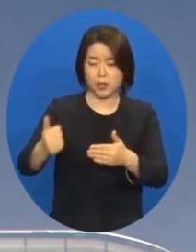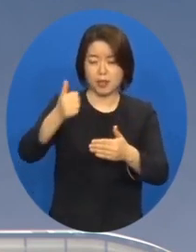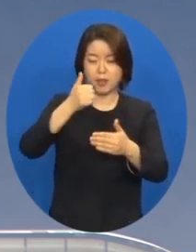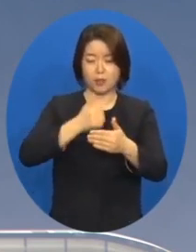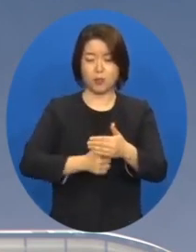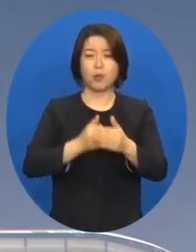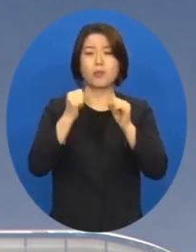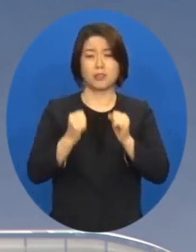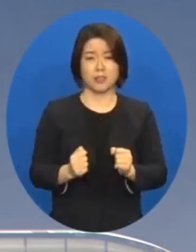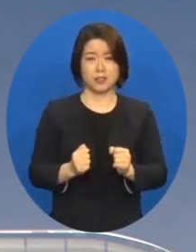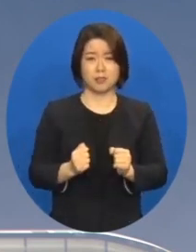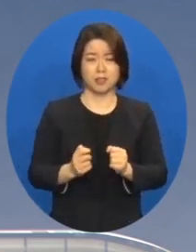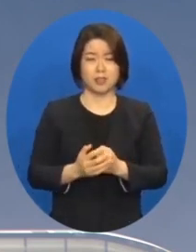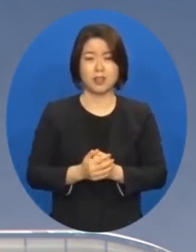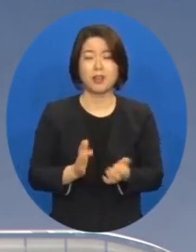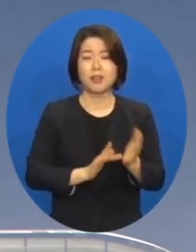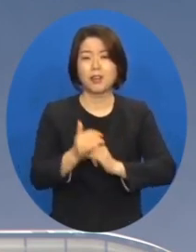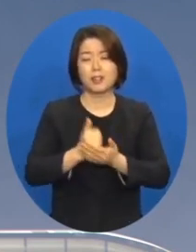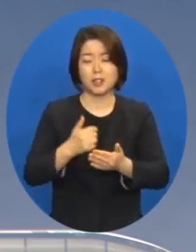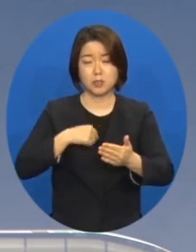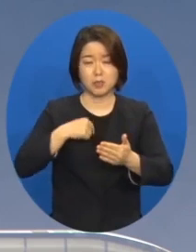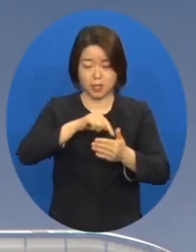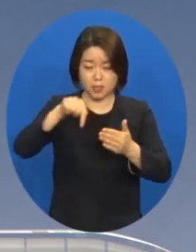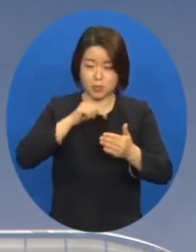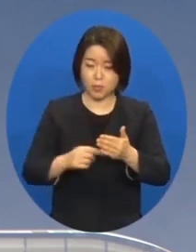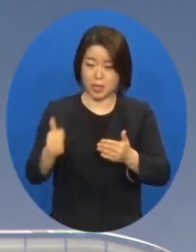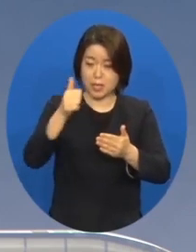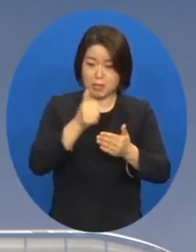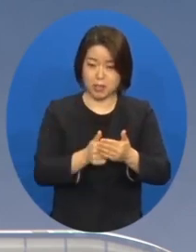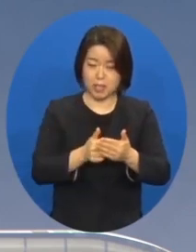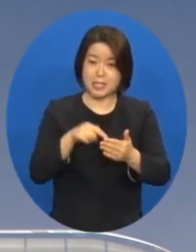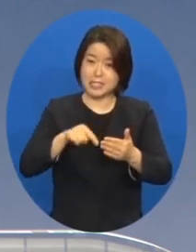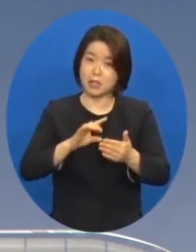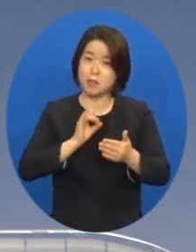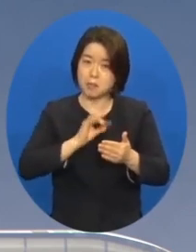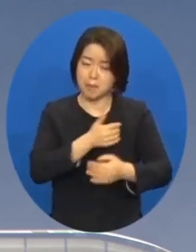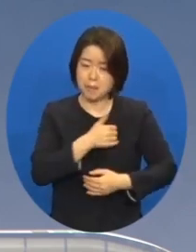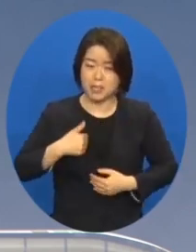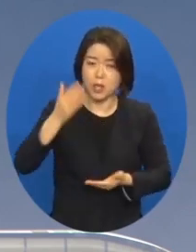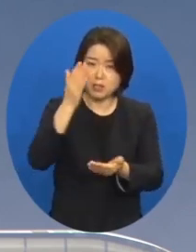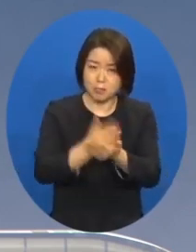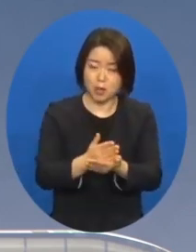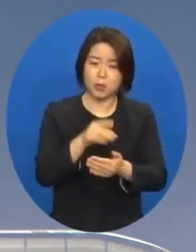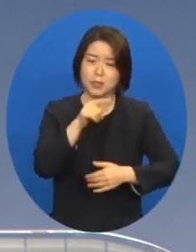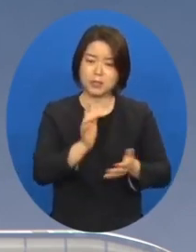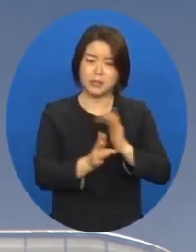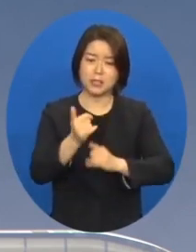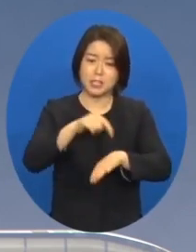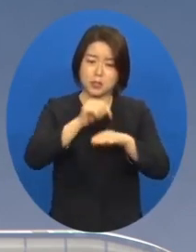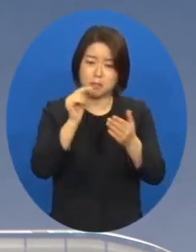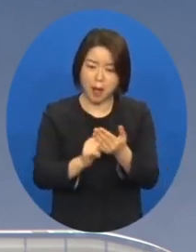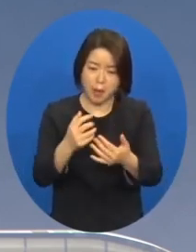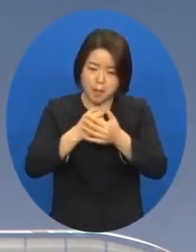계십니다. 예수님이 우리 안에 거하신다는 것만 만족하지 말고 그 예수님의 마음을 품으라는